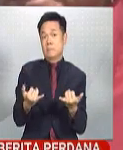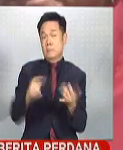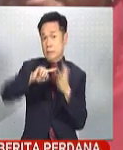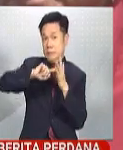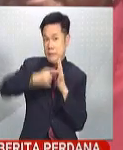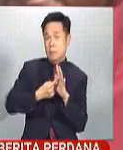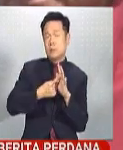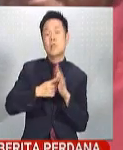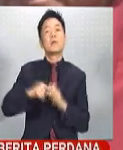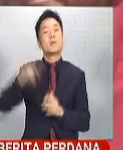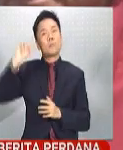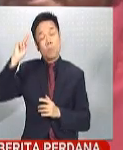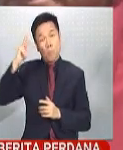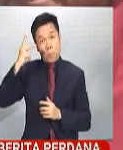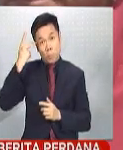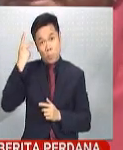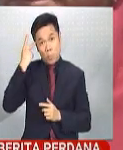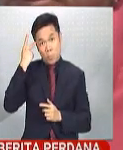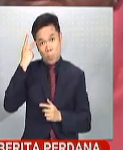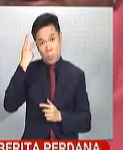kita punya politik.